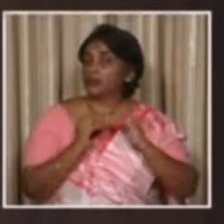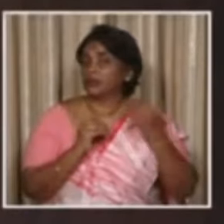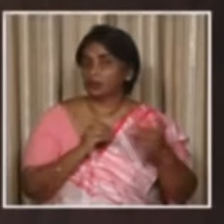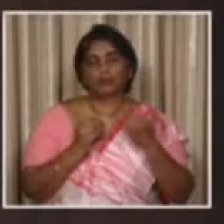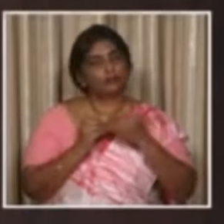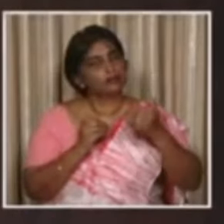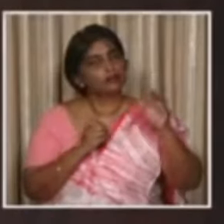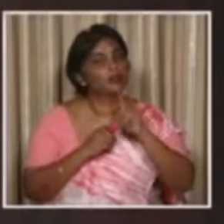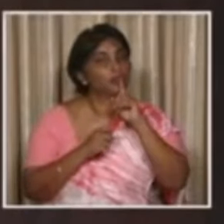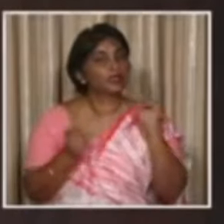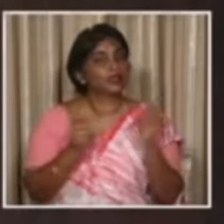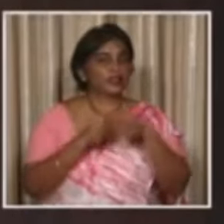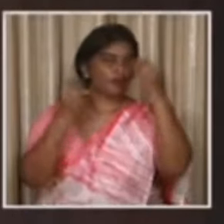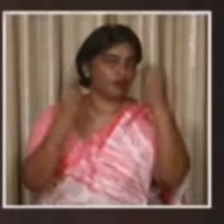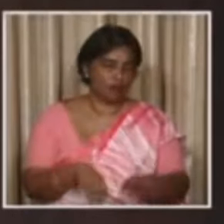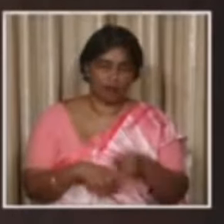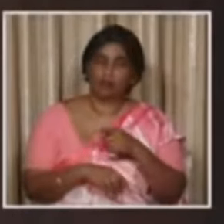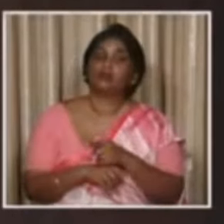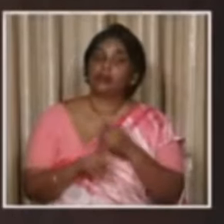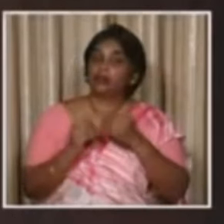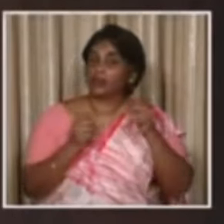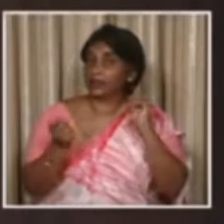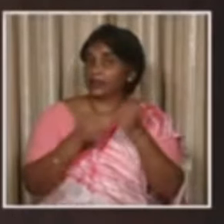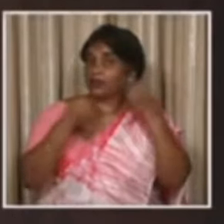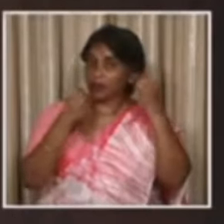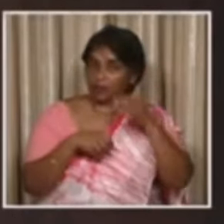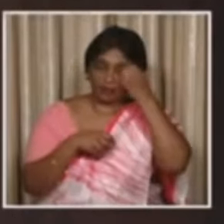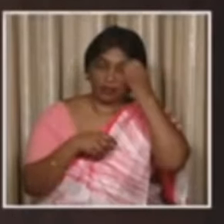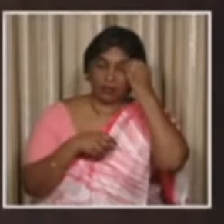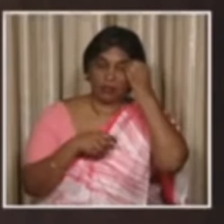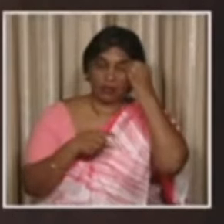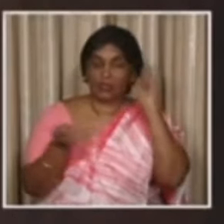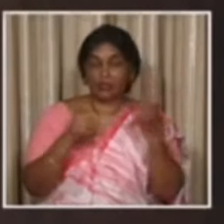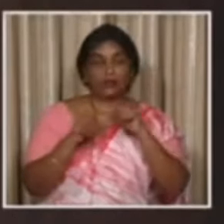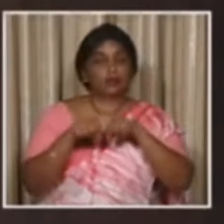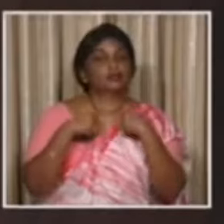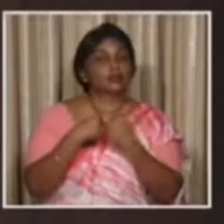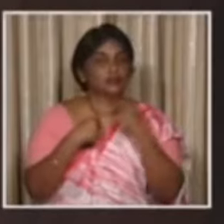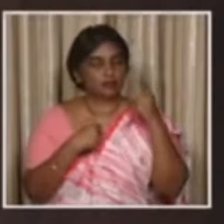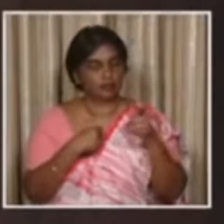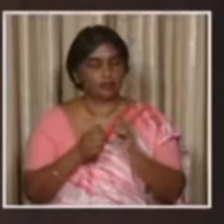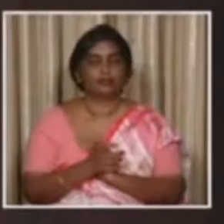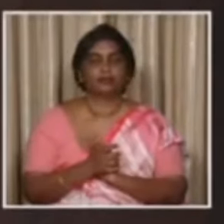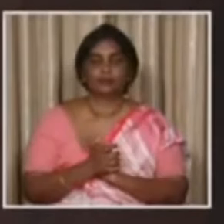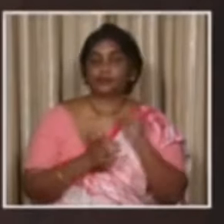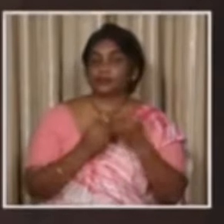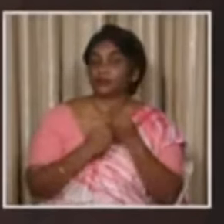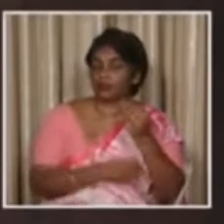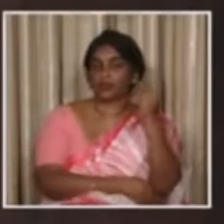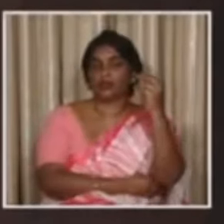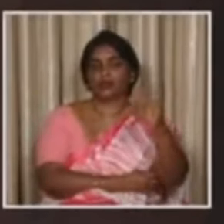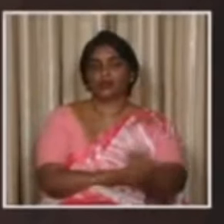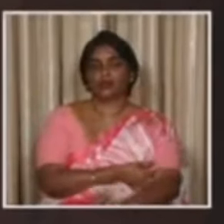දිගින් දිගටම කියන්නේ ක්‍රිකට් එක කඩන් වැටලයි කියන. ඊට පස්සේ ක්‍රිකට් එක කඩා වැටුවේ ක්‍රිකට් ක්‍රීඩා සංගමය කියලා කියන. කරබන්තෝ අවසන් කරා. ඔවුන්ට දෙන්න පුළුවන් සහයෝගය